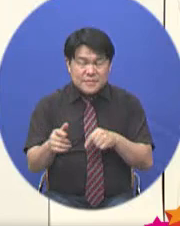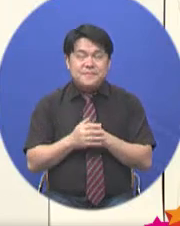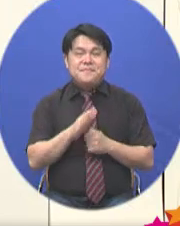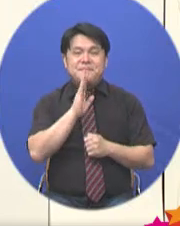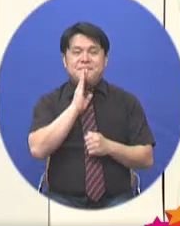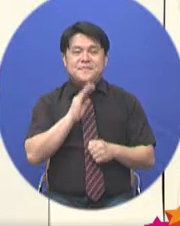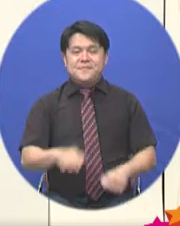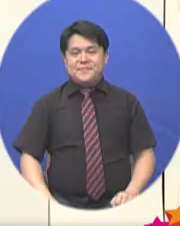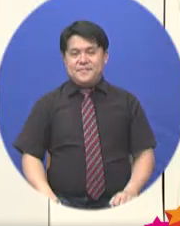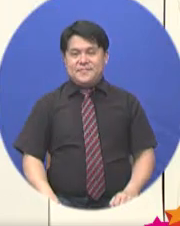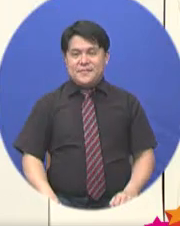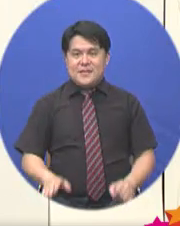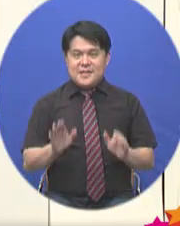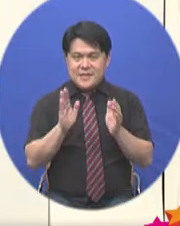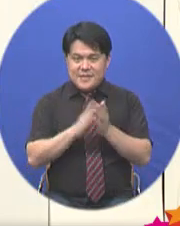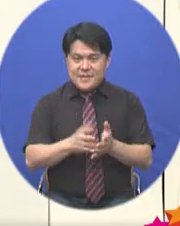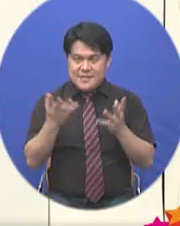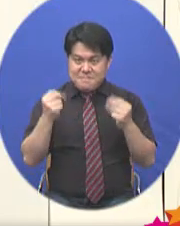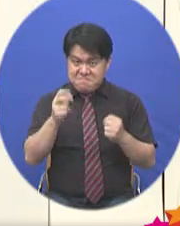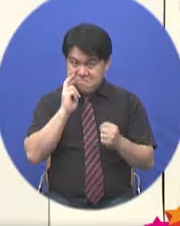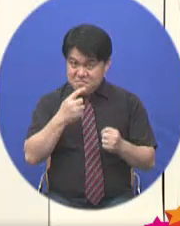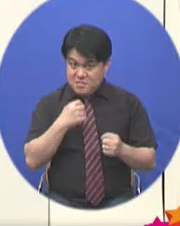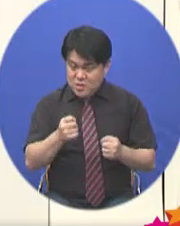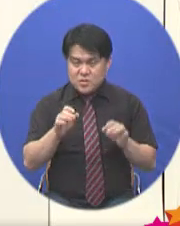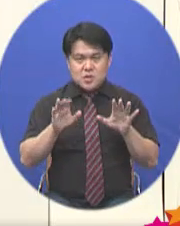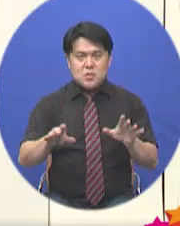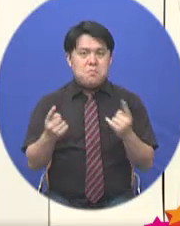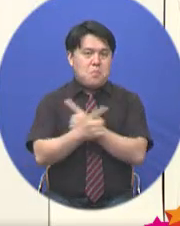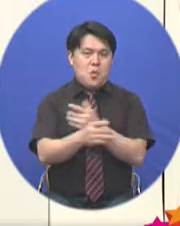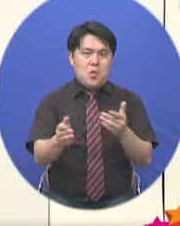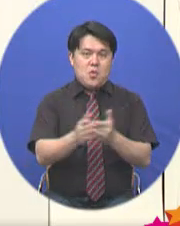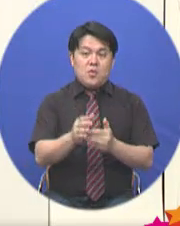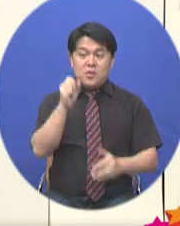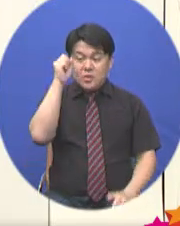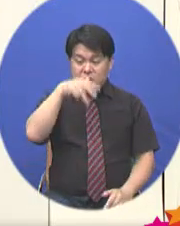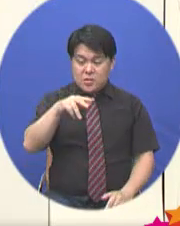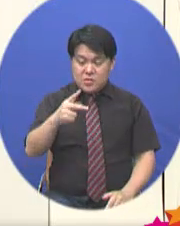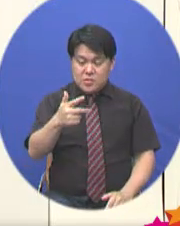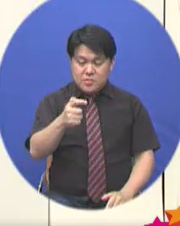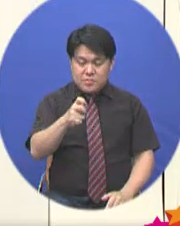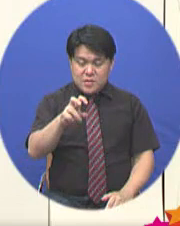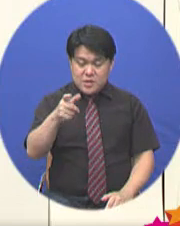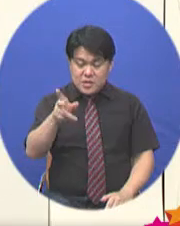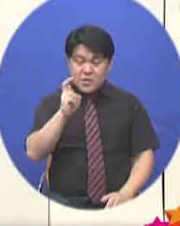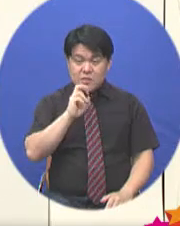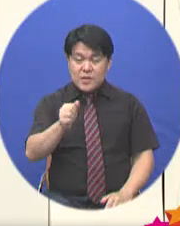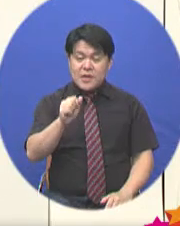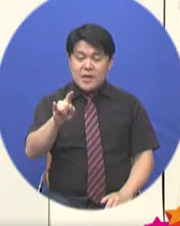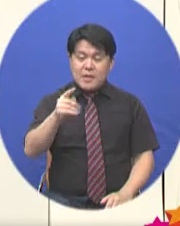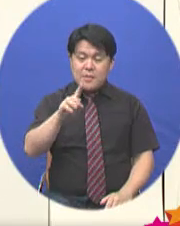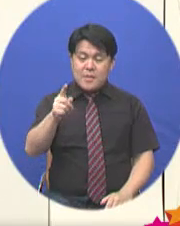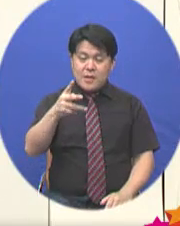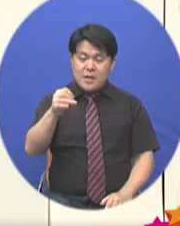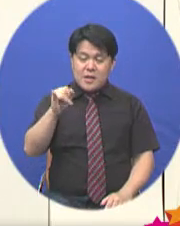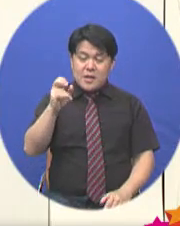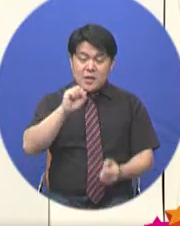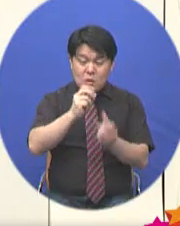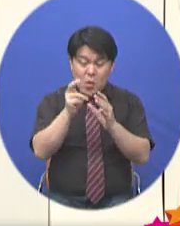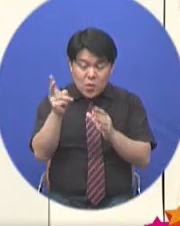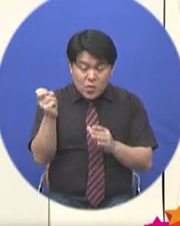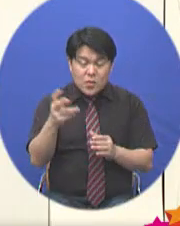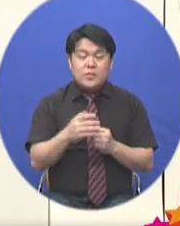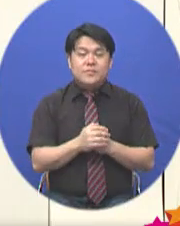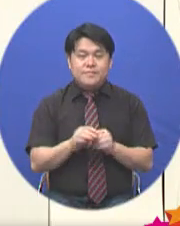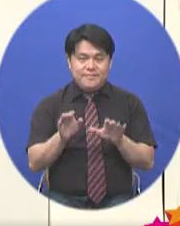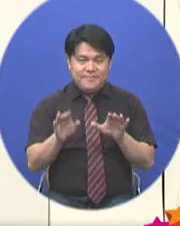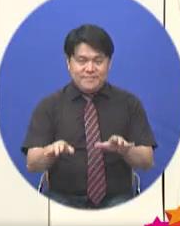예, 그런 걸 많이 불렀었는데 요 걸려 와갖고는 이제 전미경 씨의 뭐 해바라기 꽃이라든가 네.